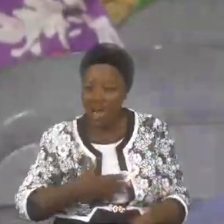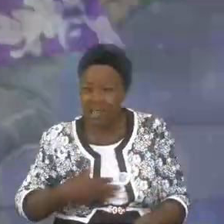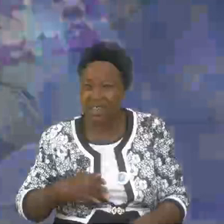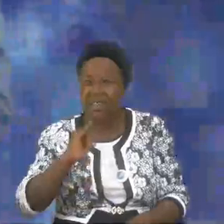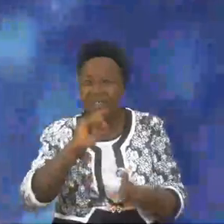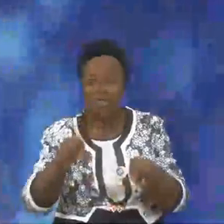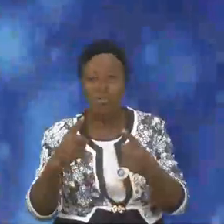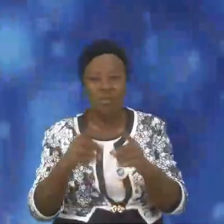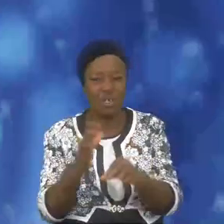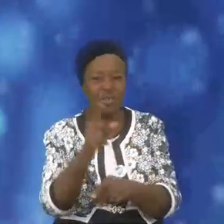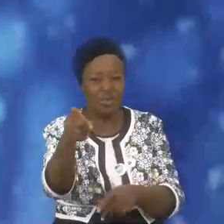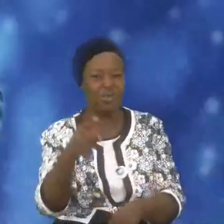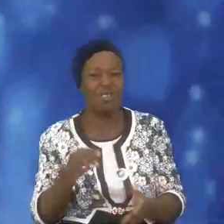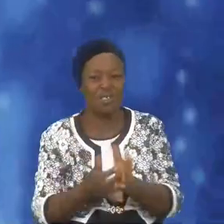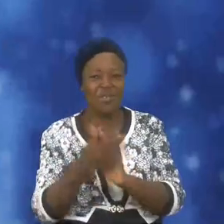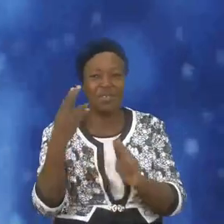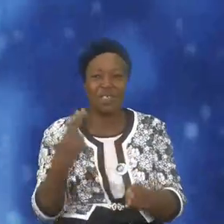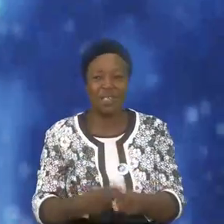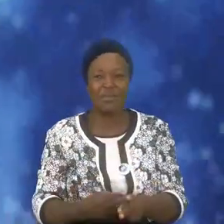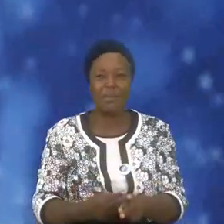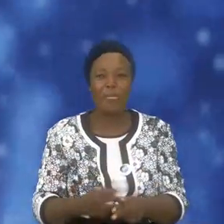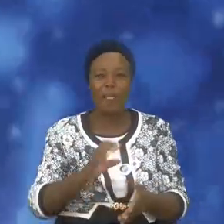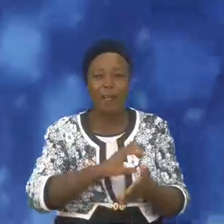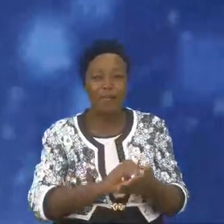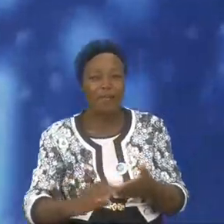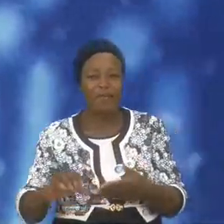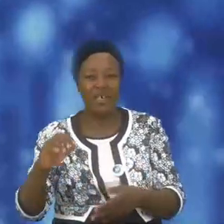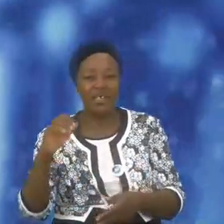Et il va te parvenir.